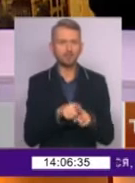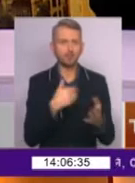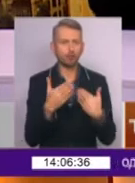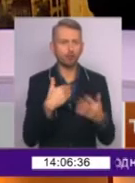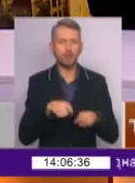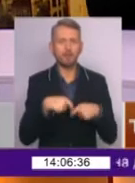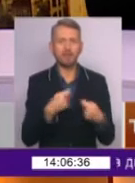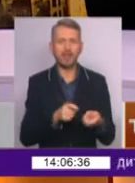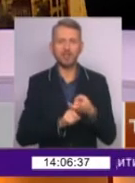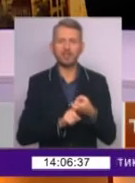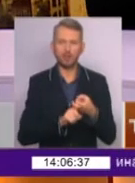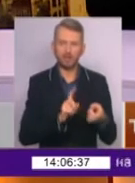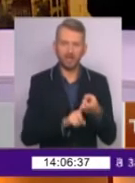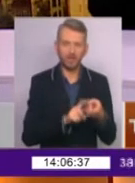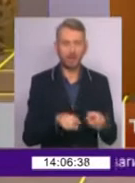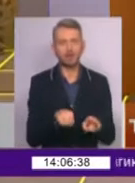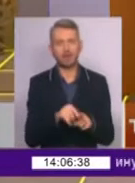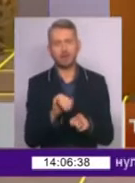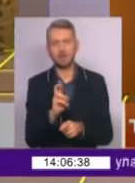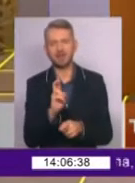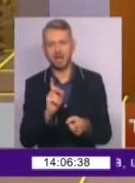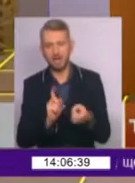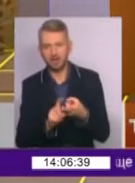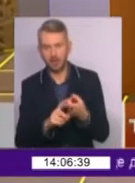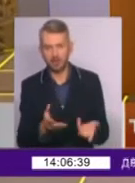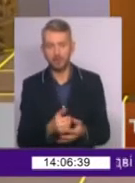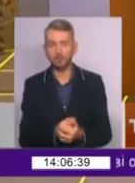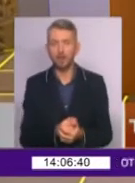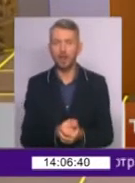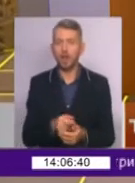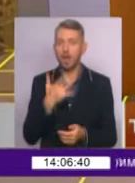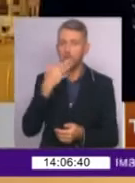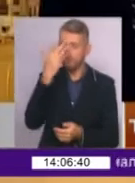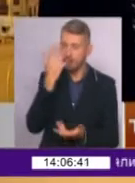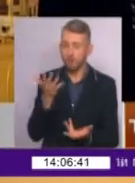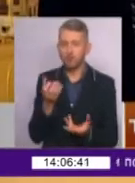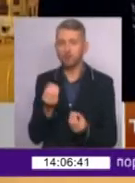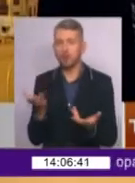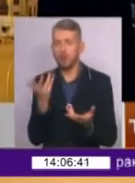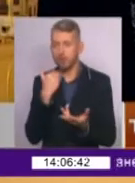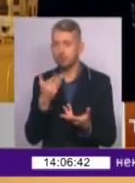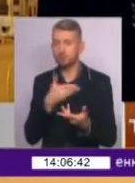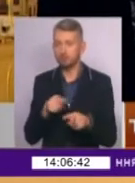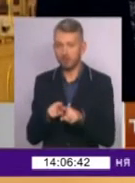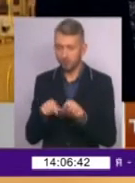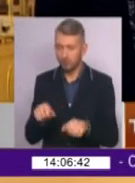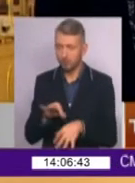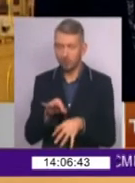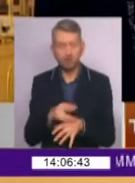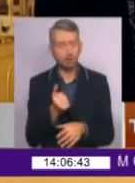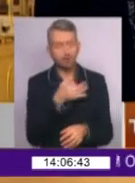як вірусних інфекцій, так і бактеріальних. Тобто, але в принципі, чи влітку, там, чи ще колись, все рівно ми можемо захворіти. В будь-який